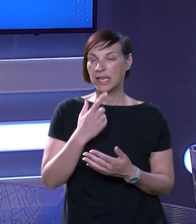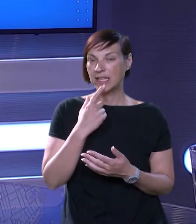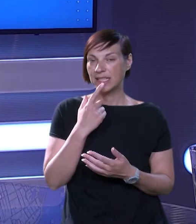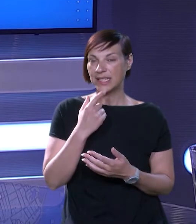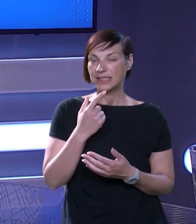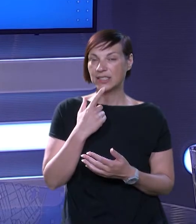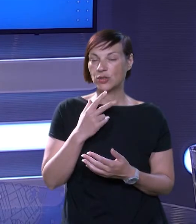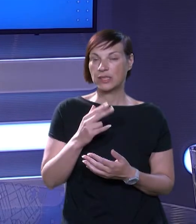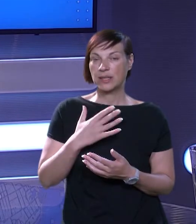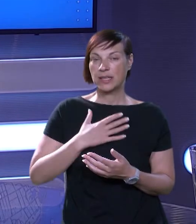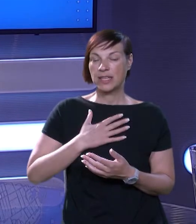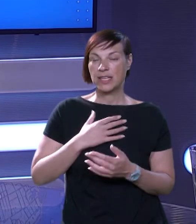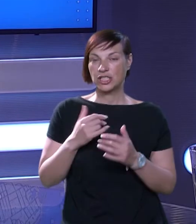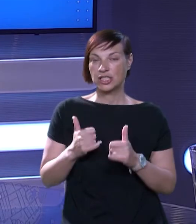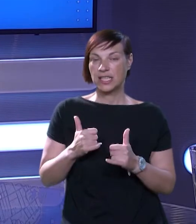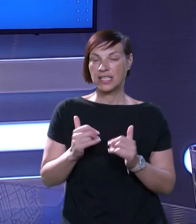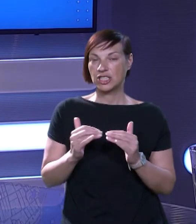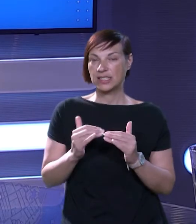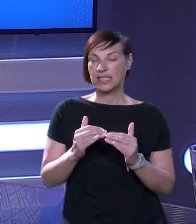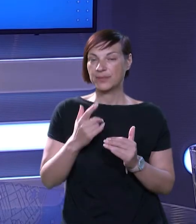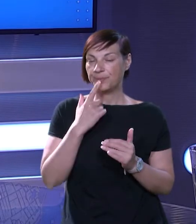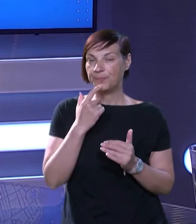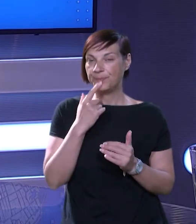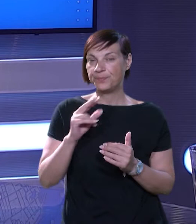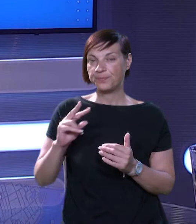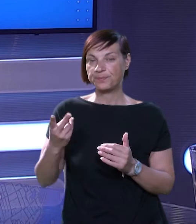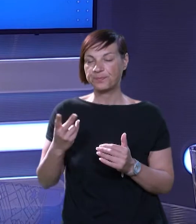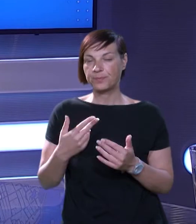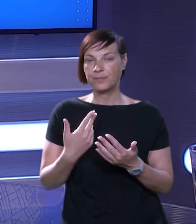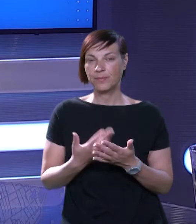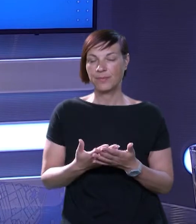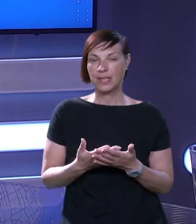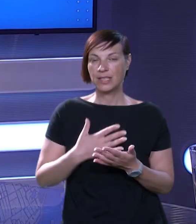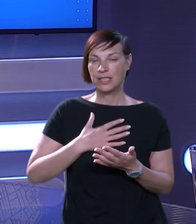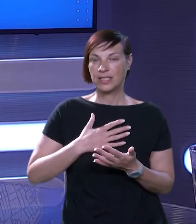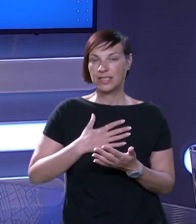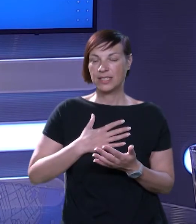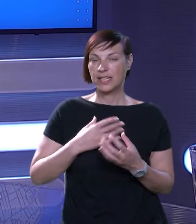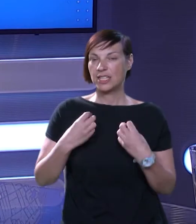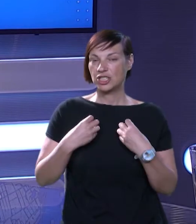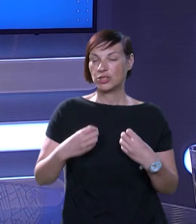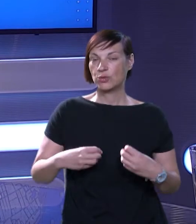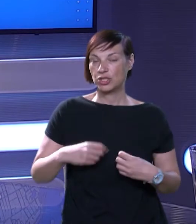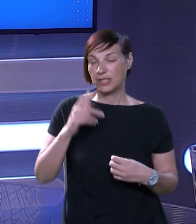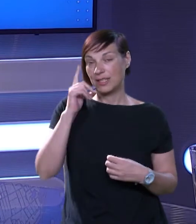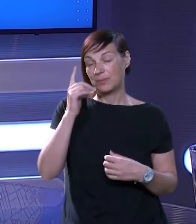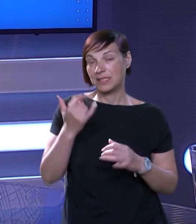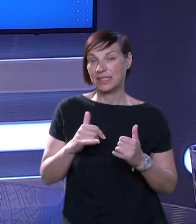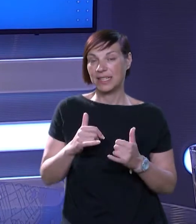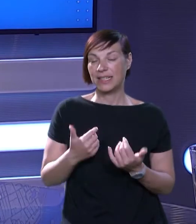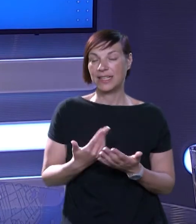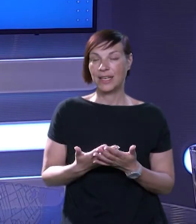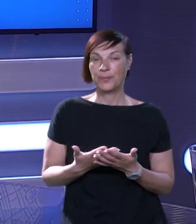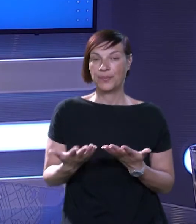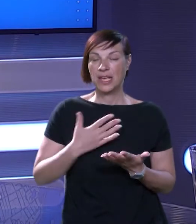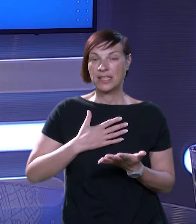u taj jezik koji je. Znači, naš današnji standardni jezik je nešto drugo od onoga što naši učitelji misle da je. Ja sam